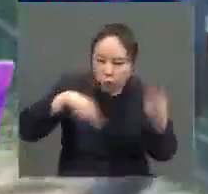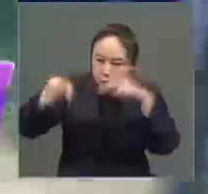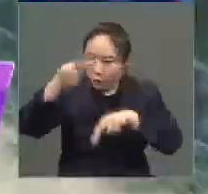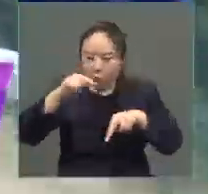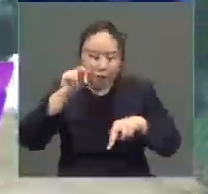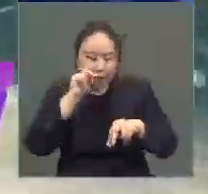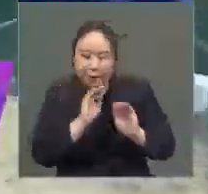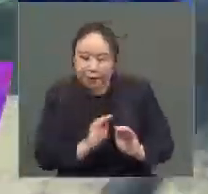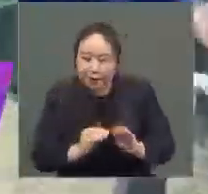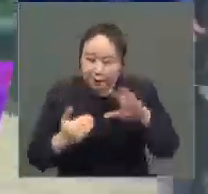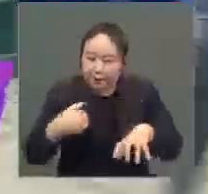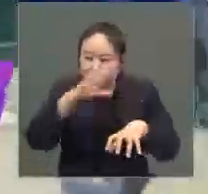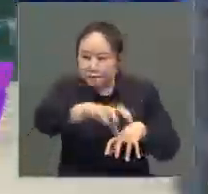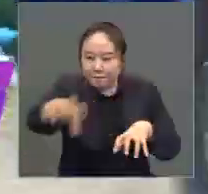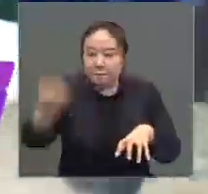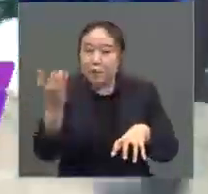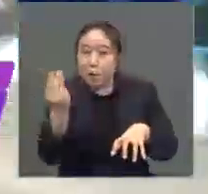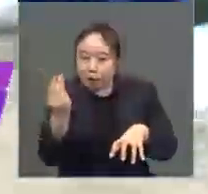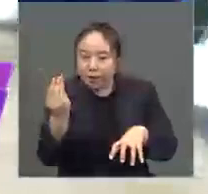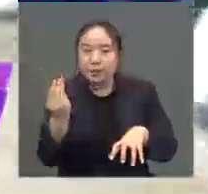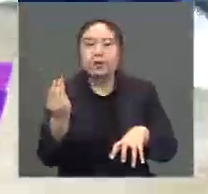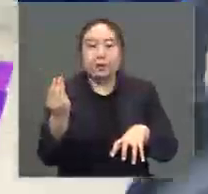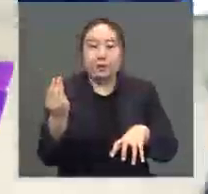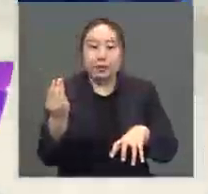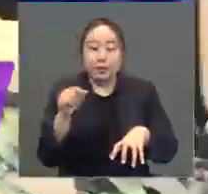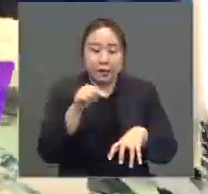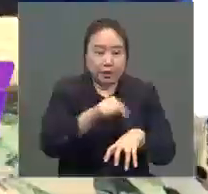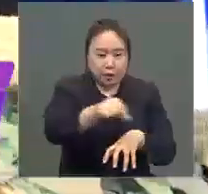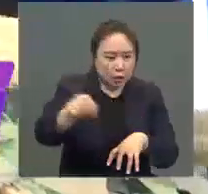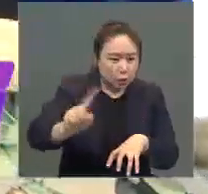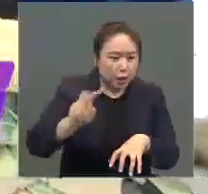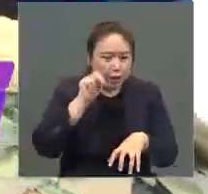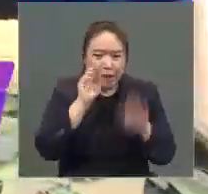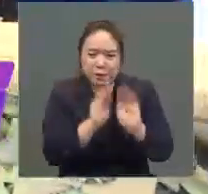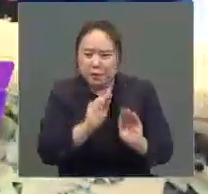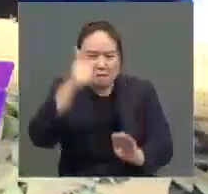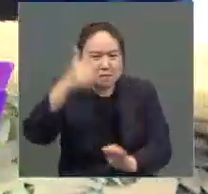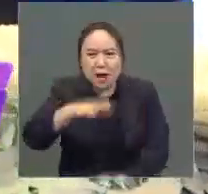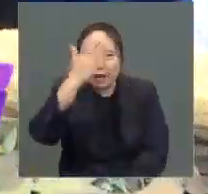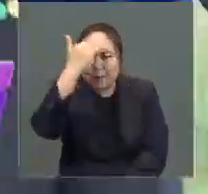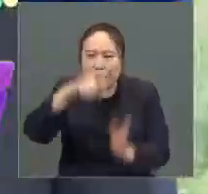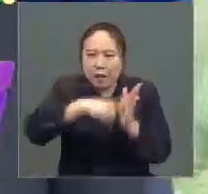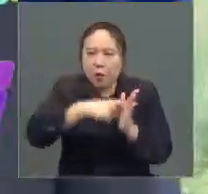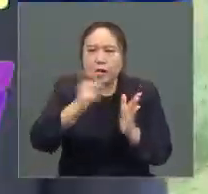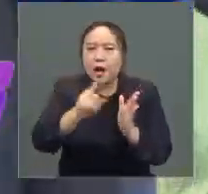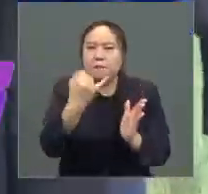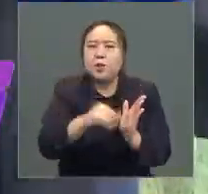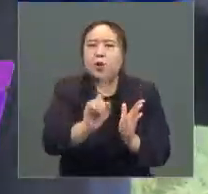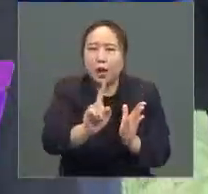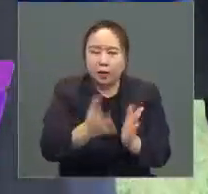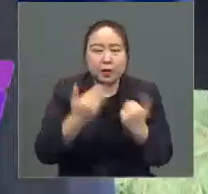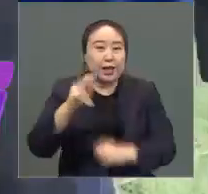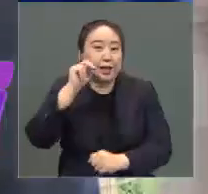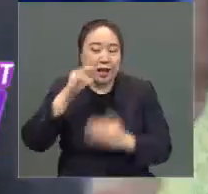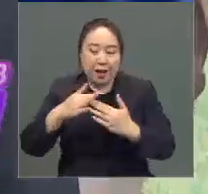ามีกี่แห่งมีเท่าไหร่และมีที่ที่ไม่สามารถกักเก็บน้ำได้เพราะอะไรส่วนการกักเก็บน้ำขนาด